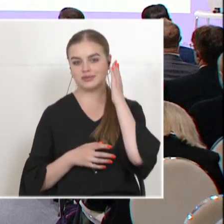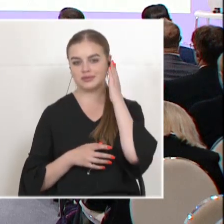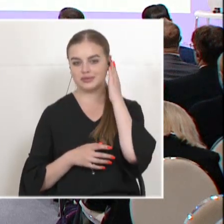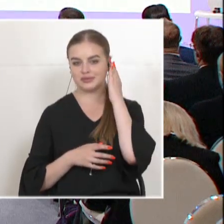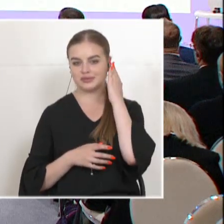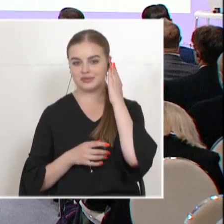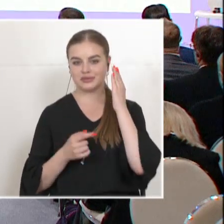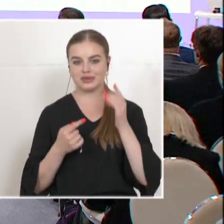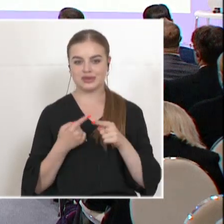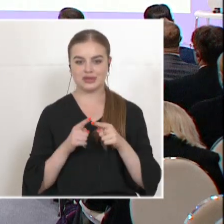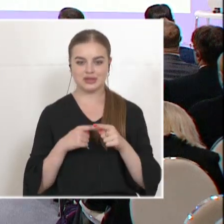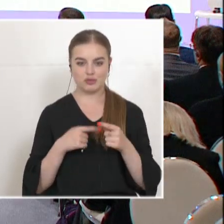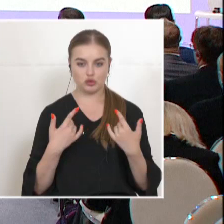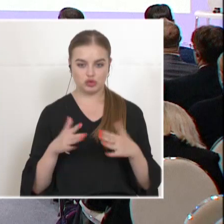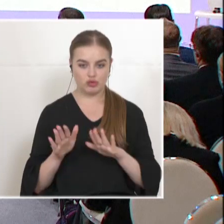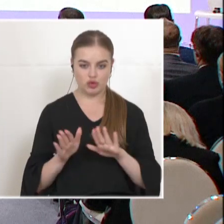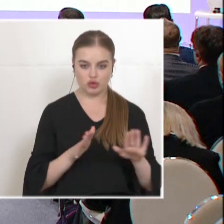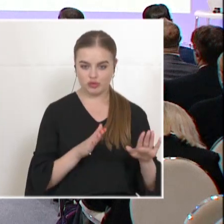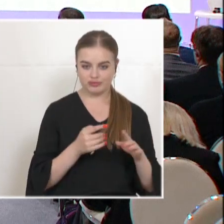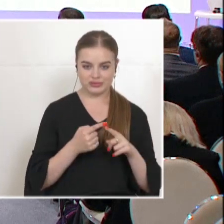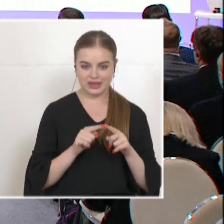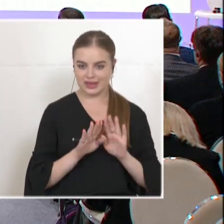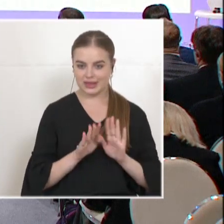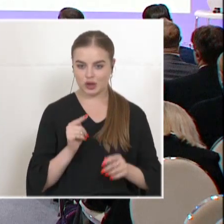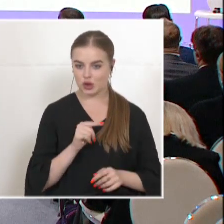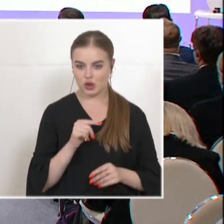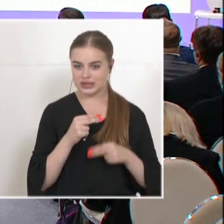Так, це вже ми проходили, це не той слайд.